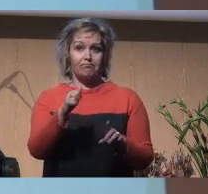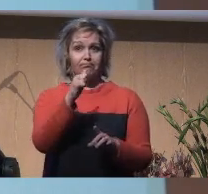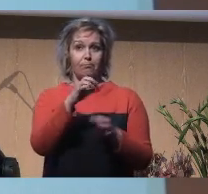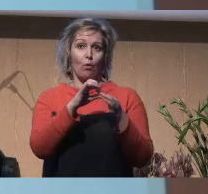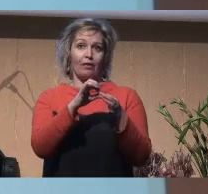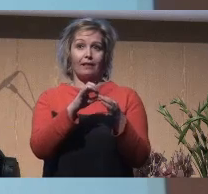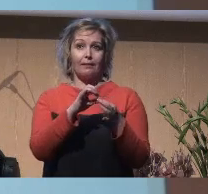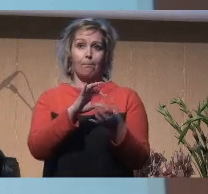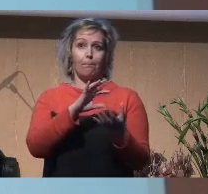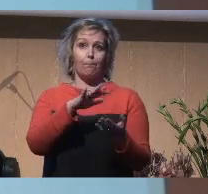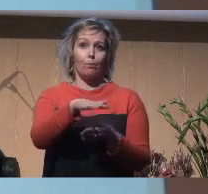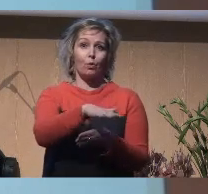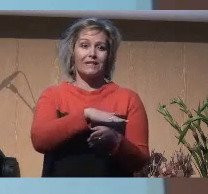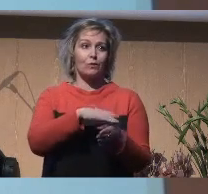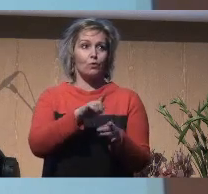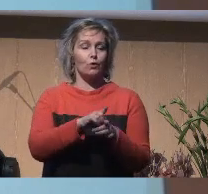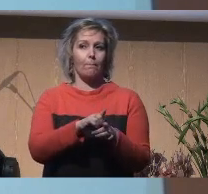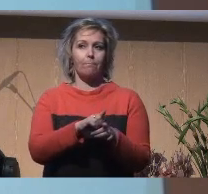som